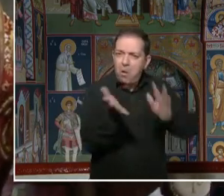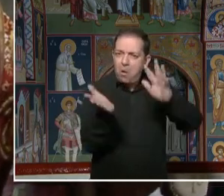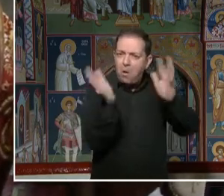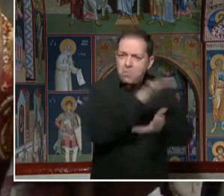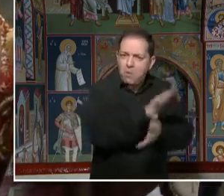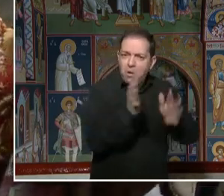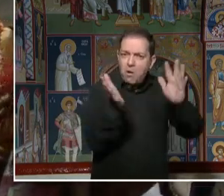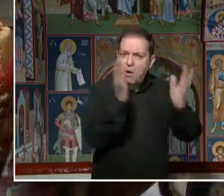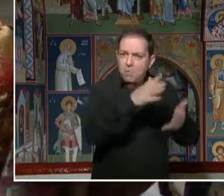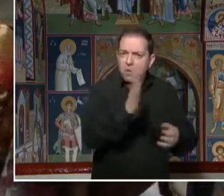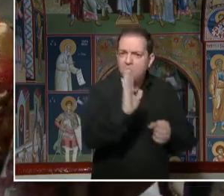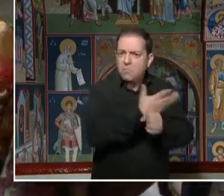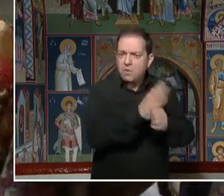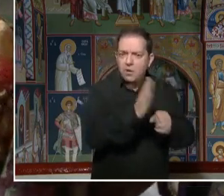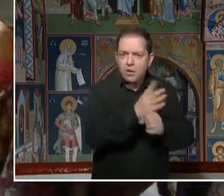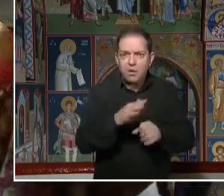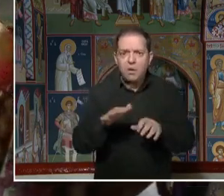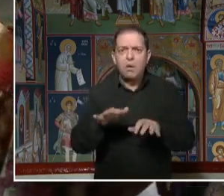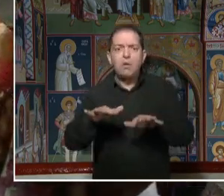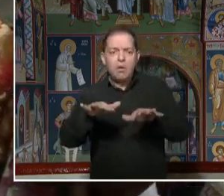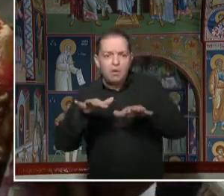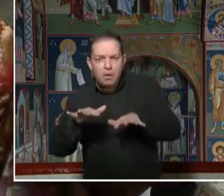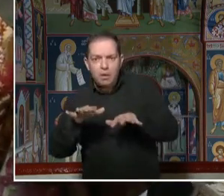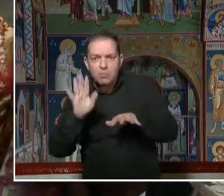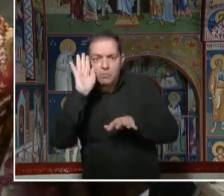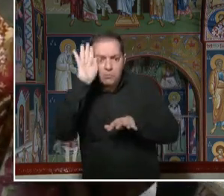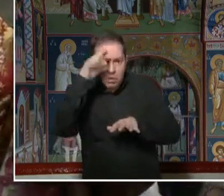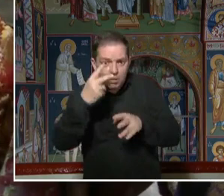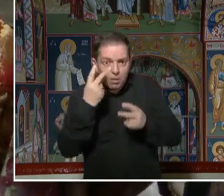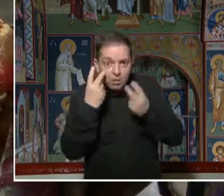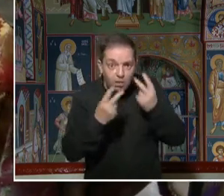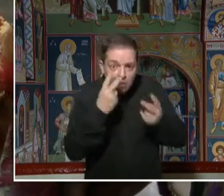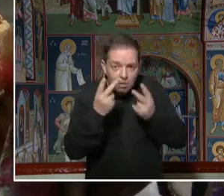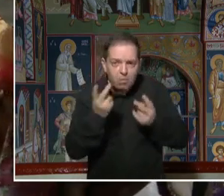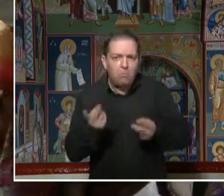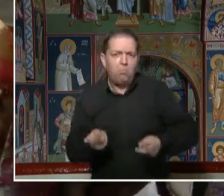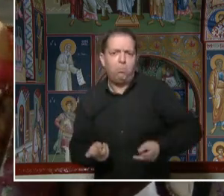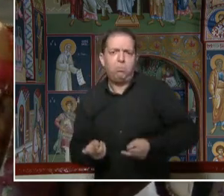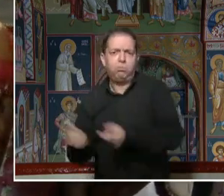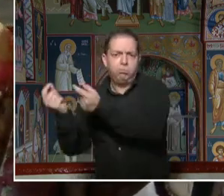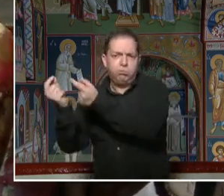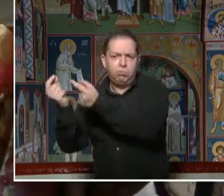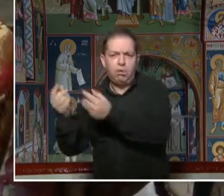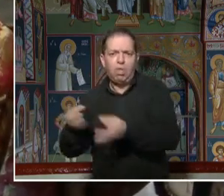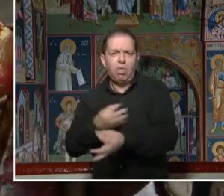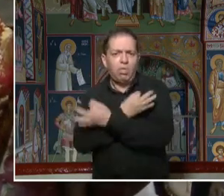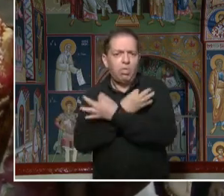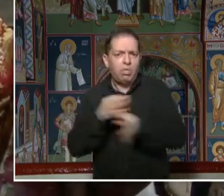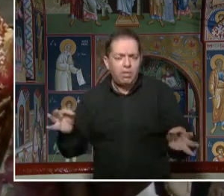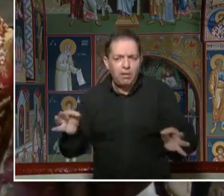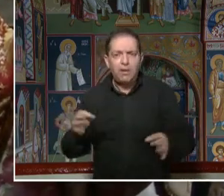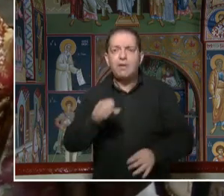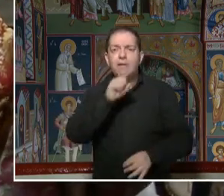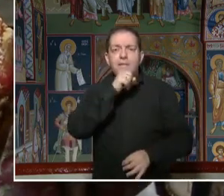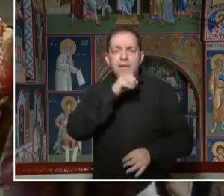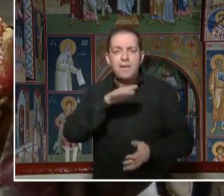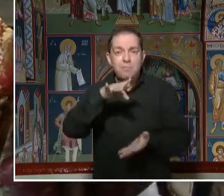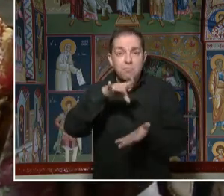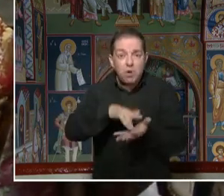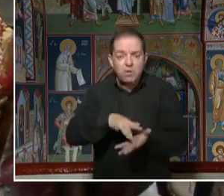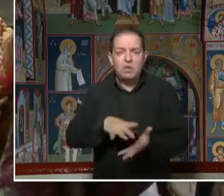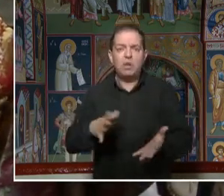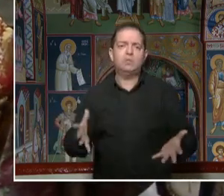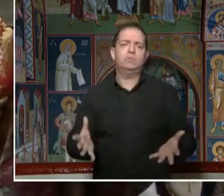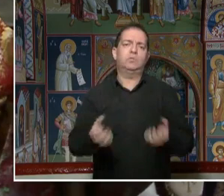τρομοκρατημένοι Πέρσες τράπηκαν σε φυγή. Η βασιλεύουσα είχε σωθεί. Οι